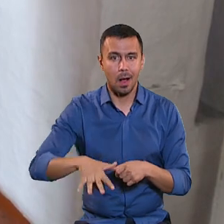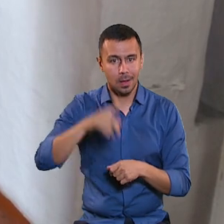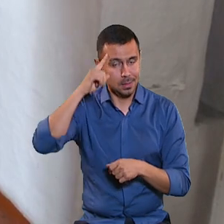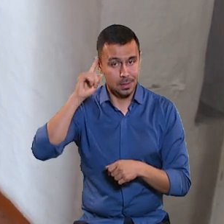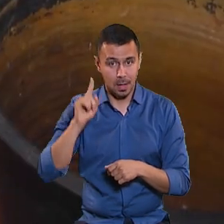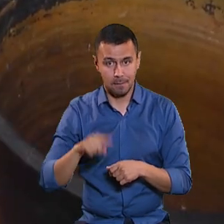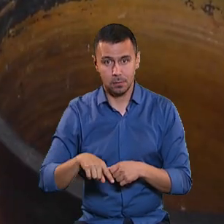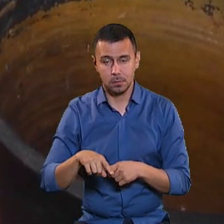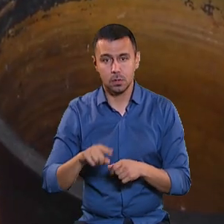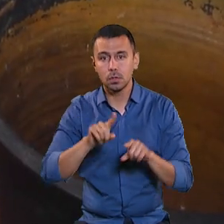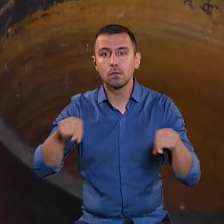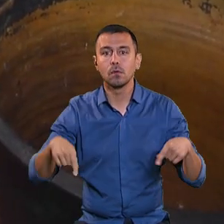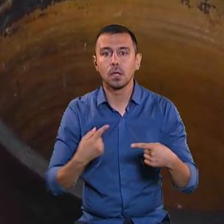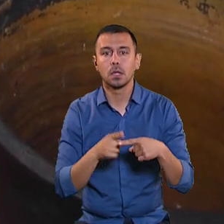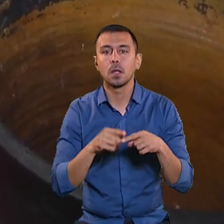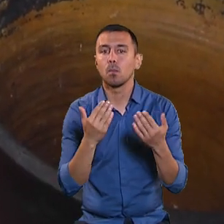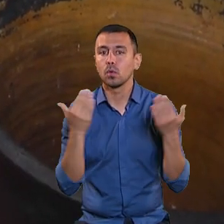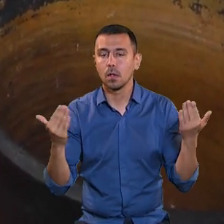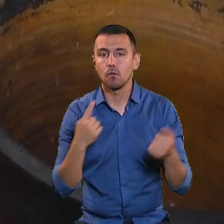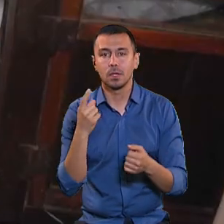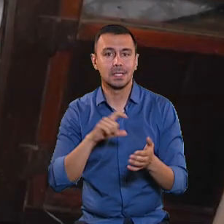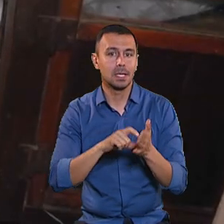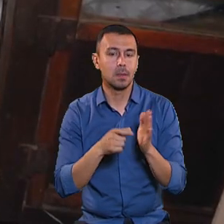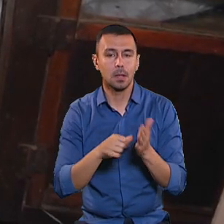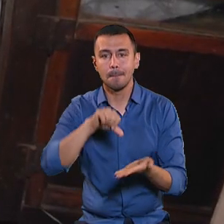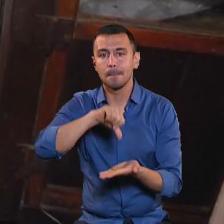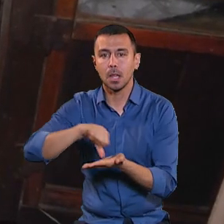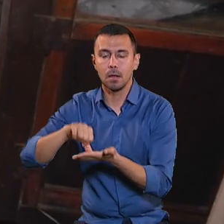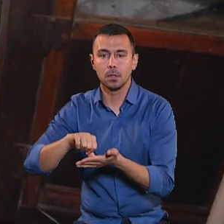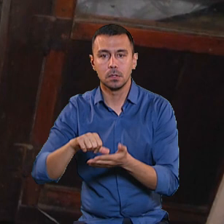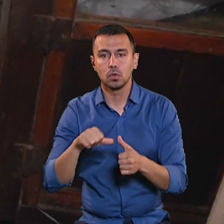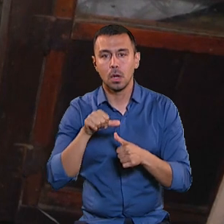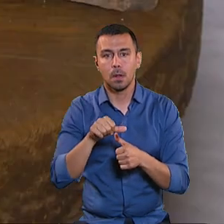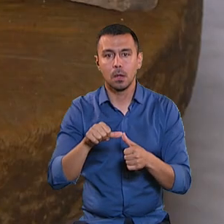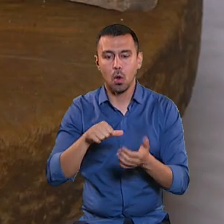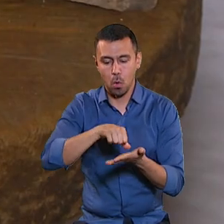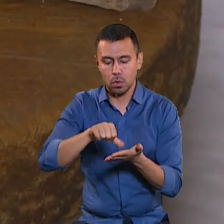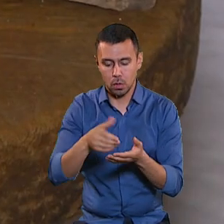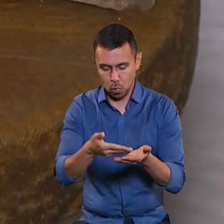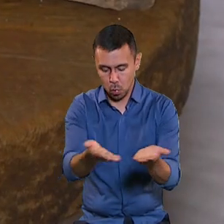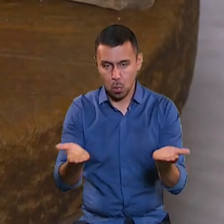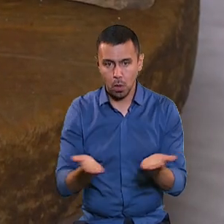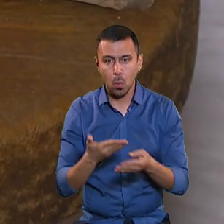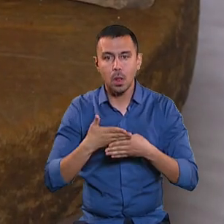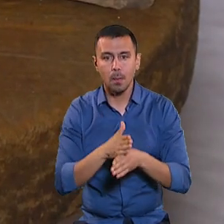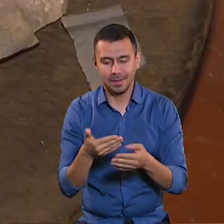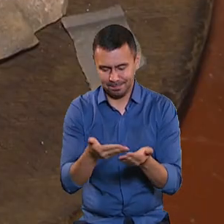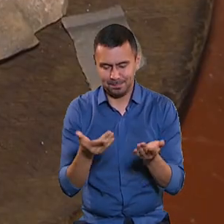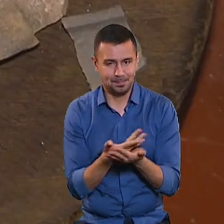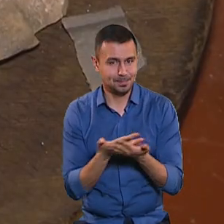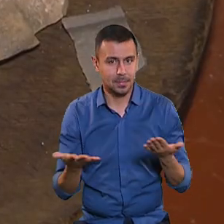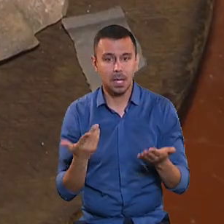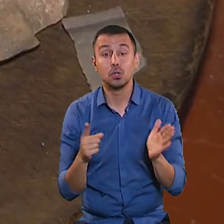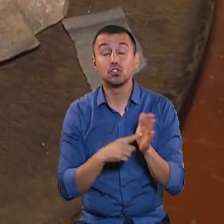Галиною бернадською створили цей музей в одній із кімнат представлені зокрема гончарний круг Та уламки гончарних виробів яким